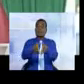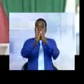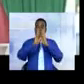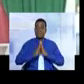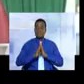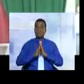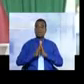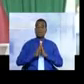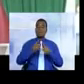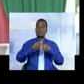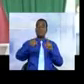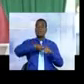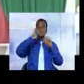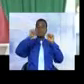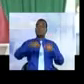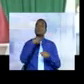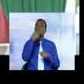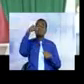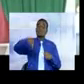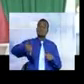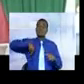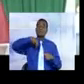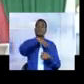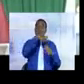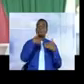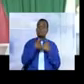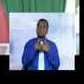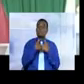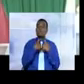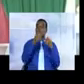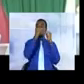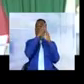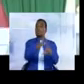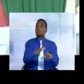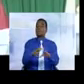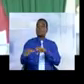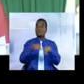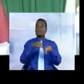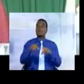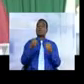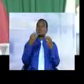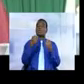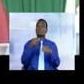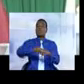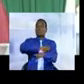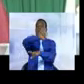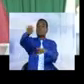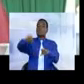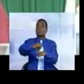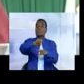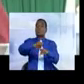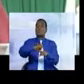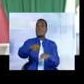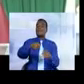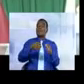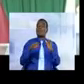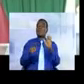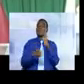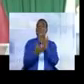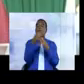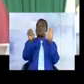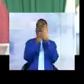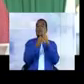doléances, mais je peux vous assurer que nous avons déjà réalisé de nombreux engagements. Par exemple,